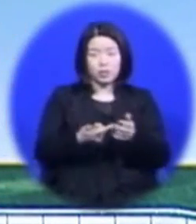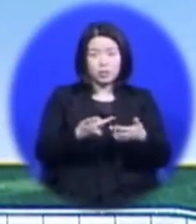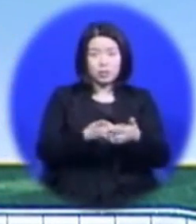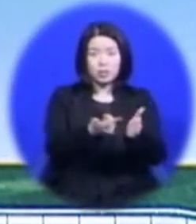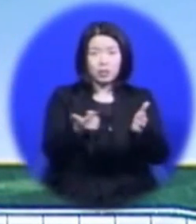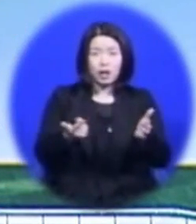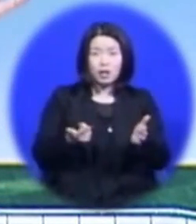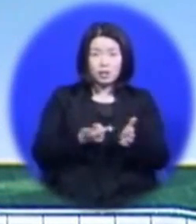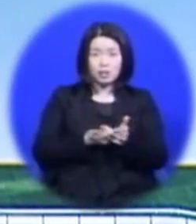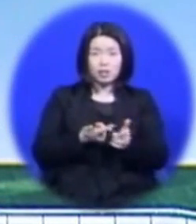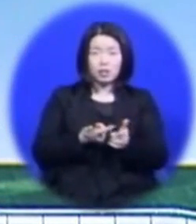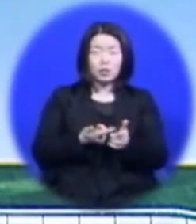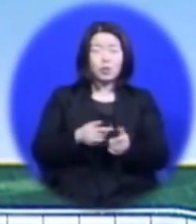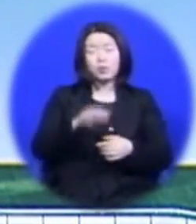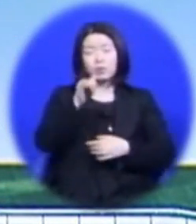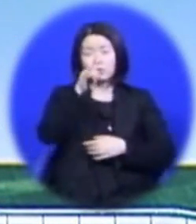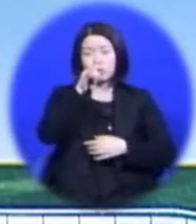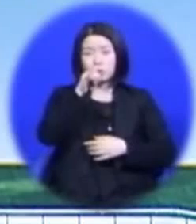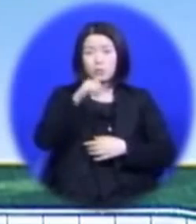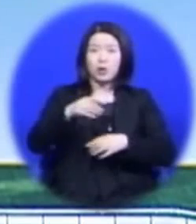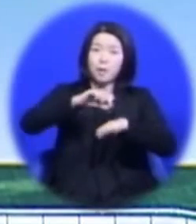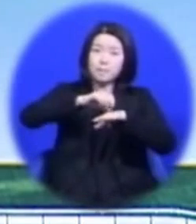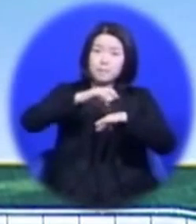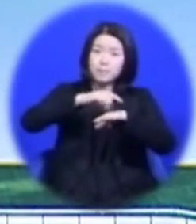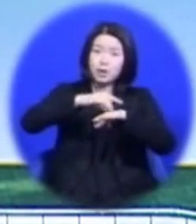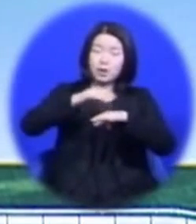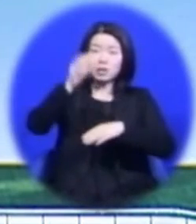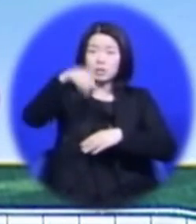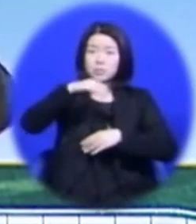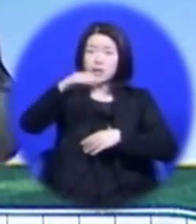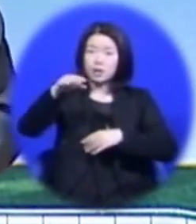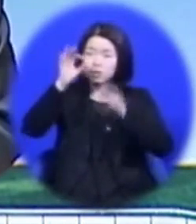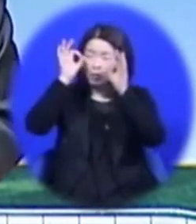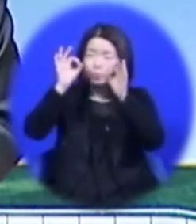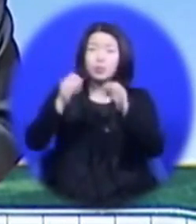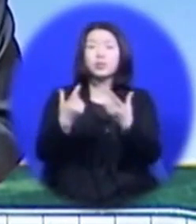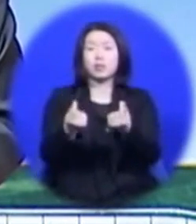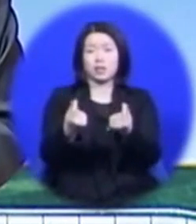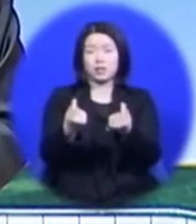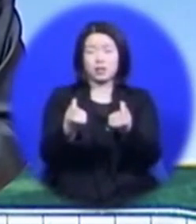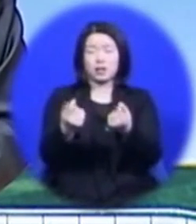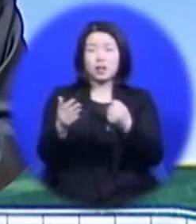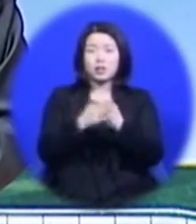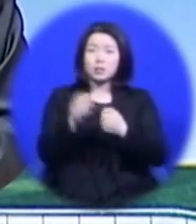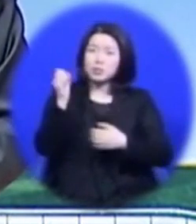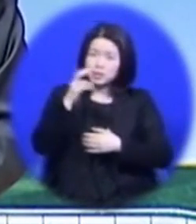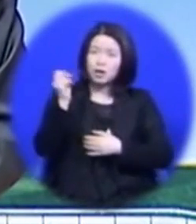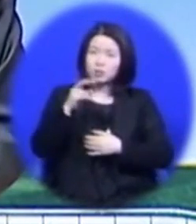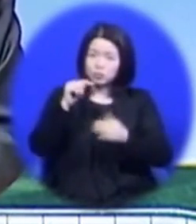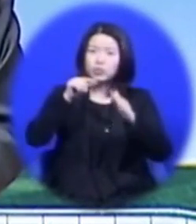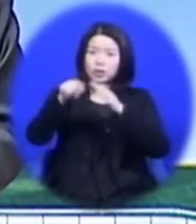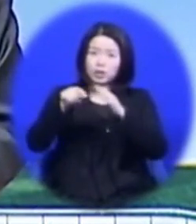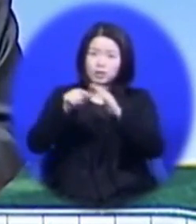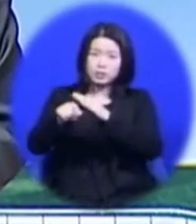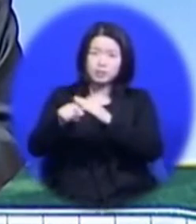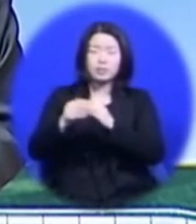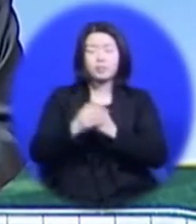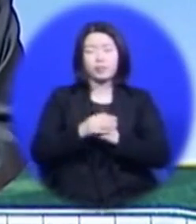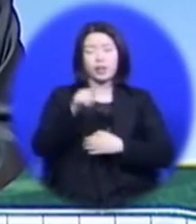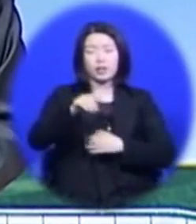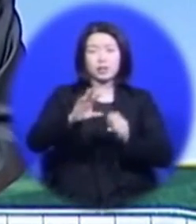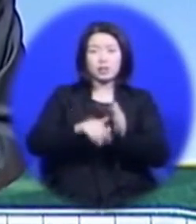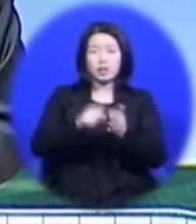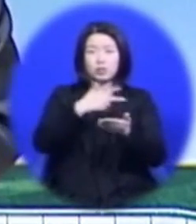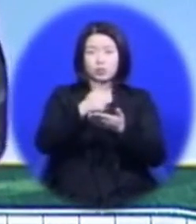십자가 골고다 동산을 보는 것 같은 느낌이 들었습니다. 그래서 그곳으로 자주 갔었습니다. 그때 주님께서 저에게